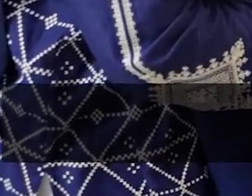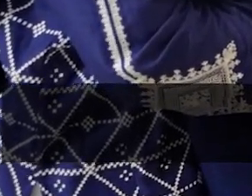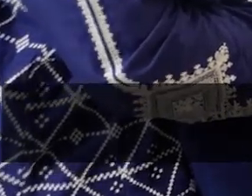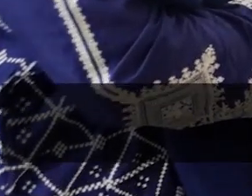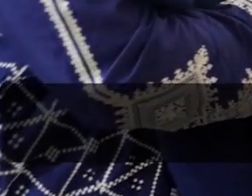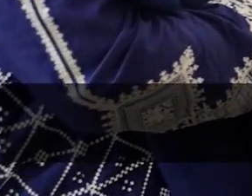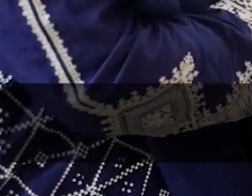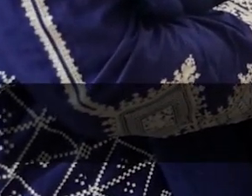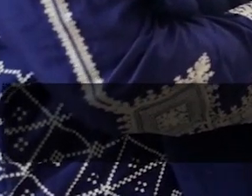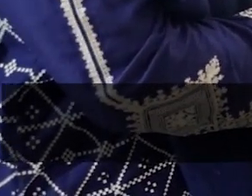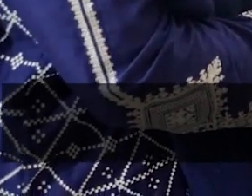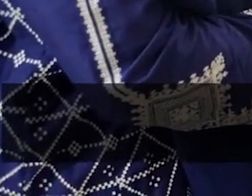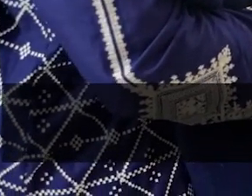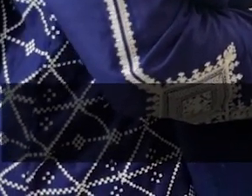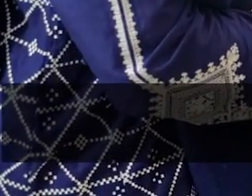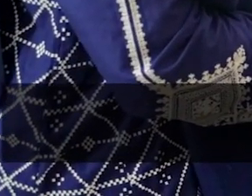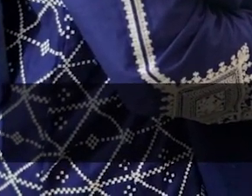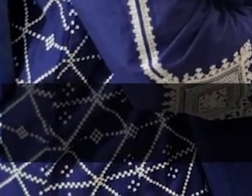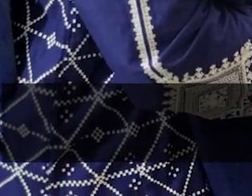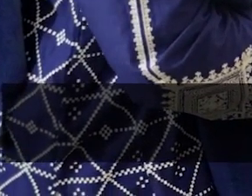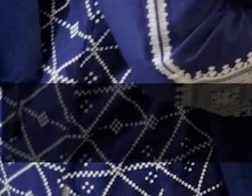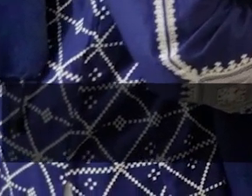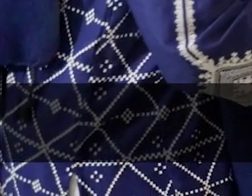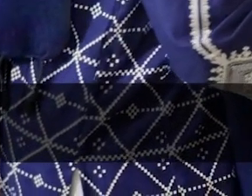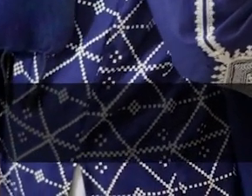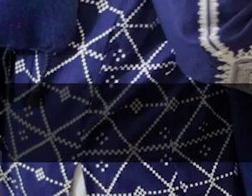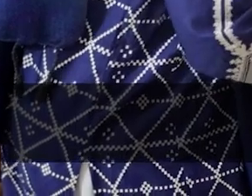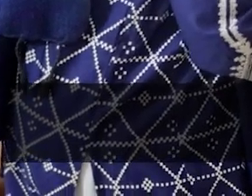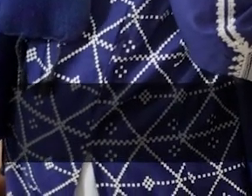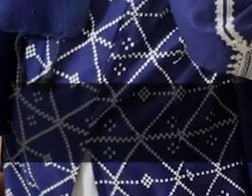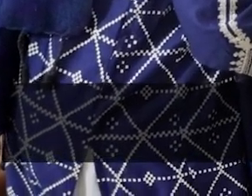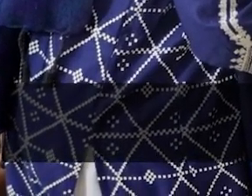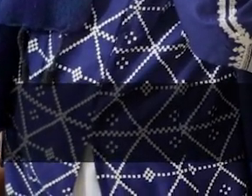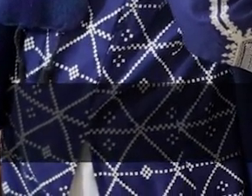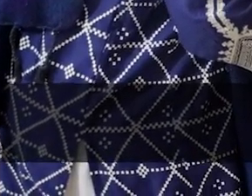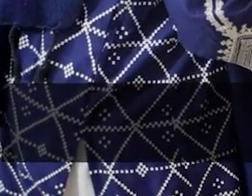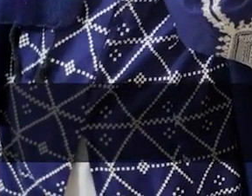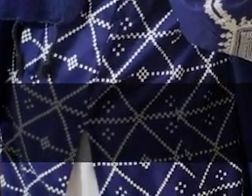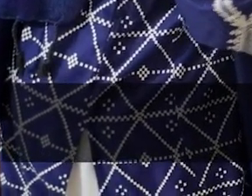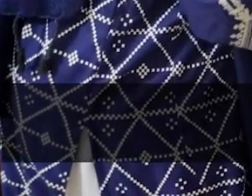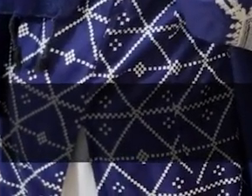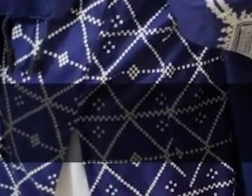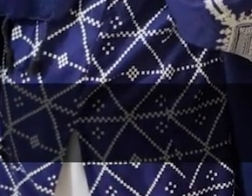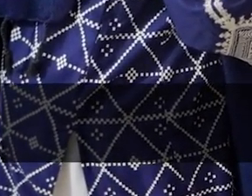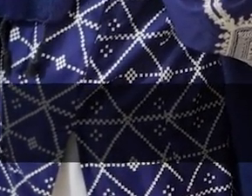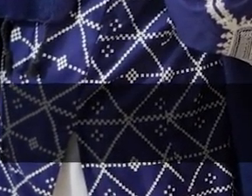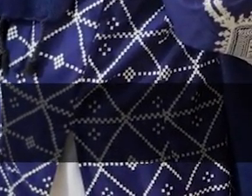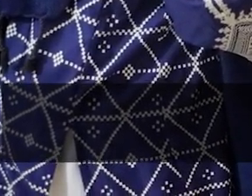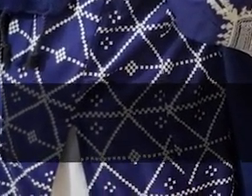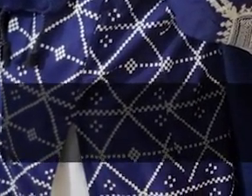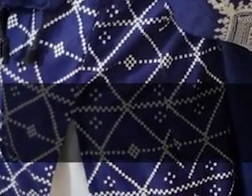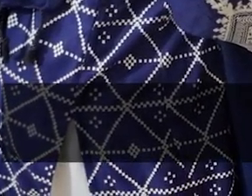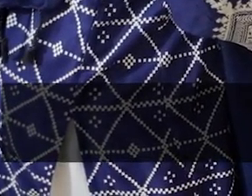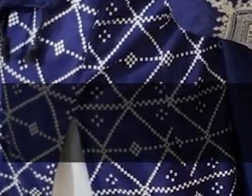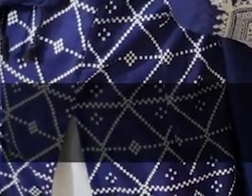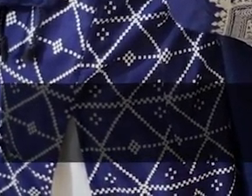शुक्रिया हम लोगों को अल्लाह खुश रखे। अल्लाह जैसे आप बस आंसू होना अब ख़त्म हो गए, ठीक